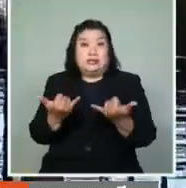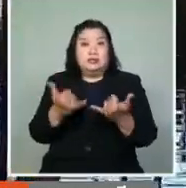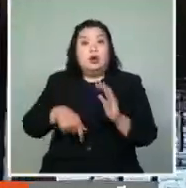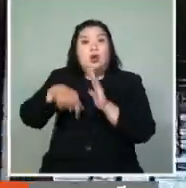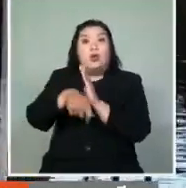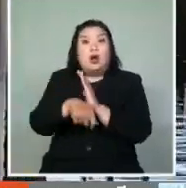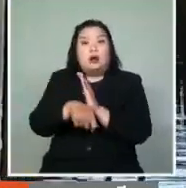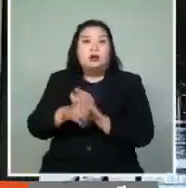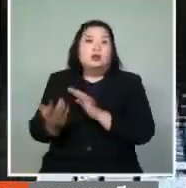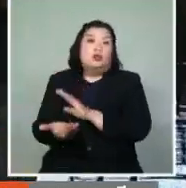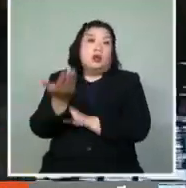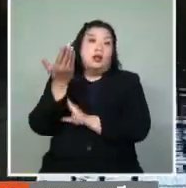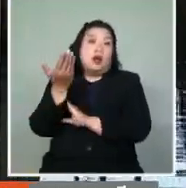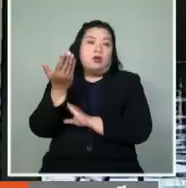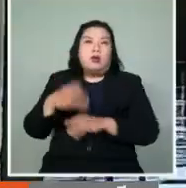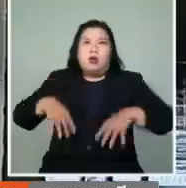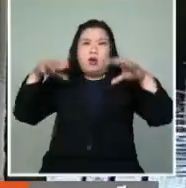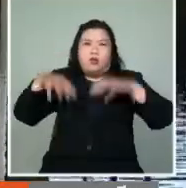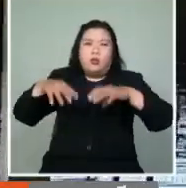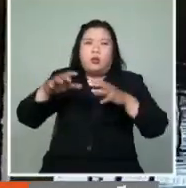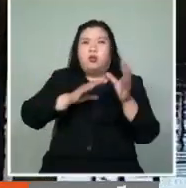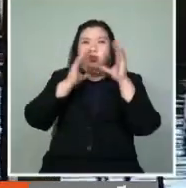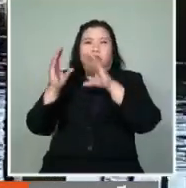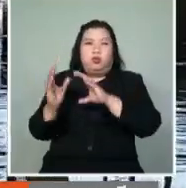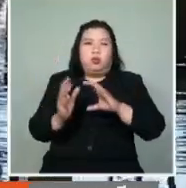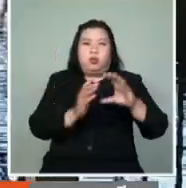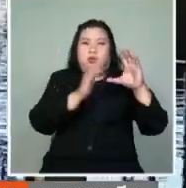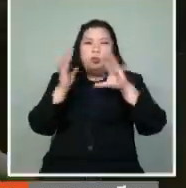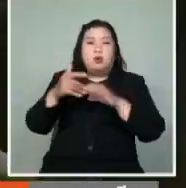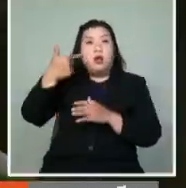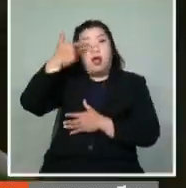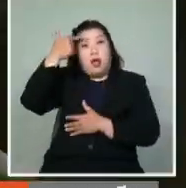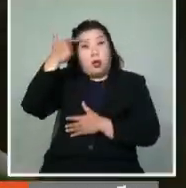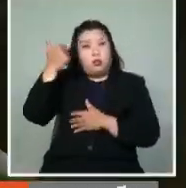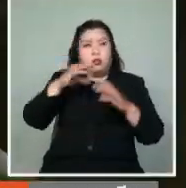ครราชสีมาเช้านี้ยังคงมีเมฆมากแล้วก็เกิดฝนตกลงมาเป็น